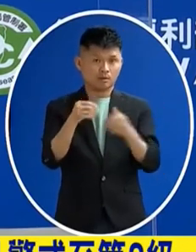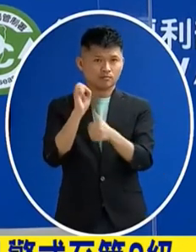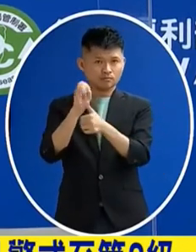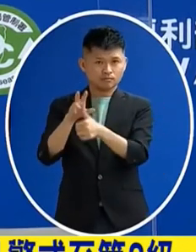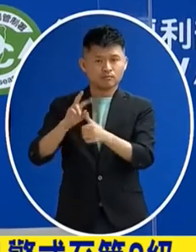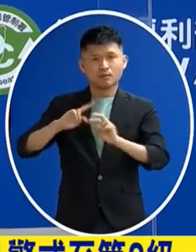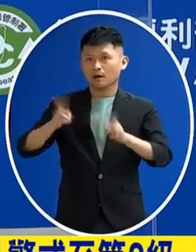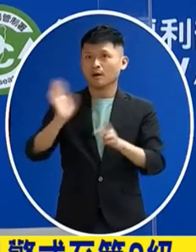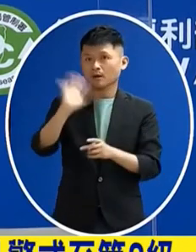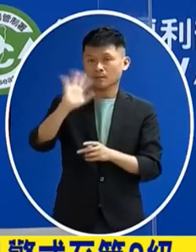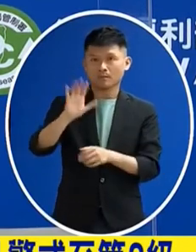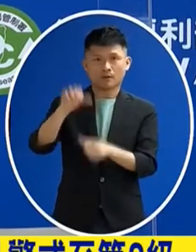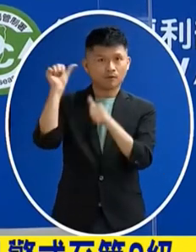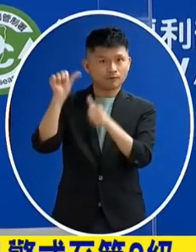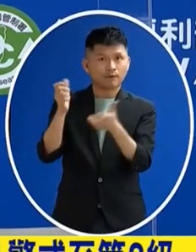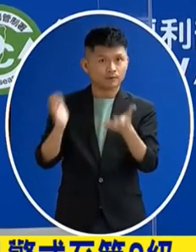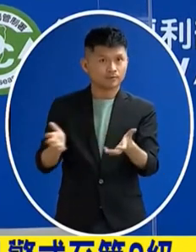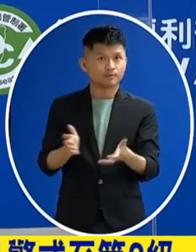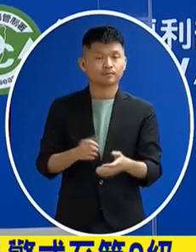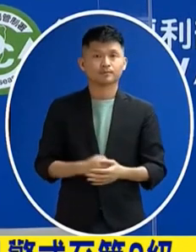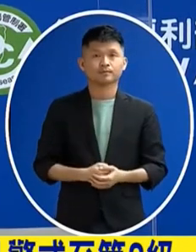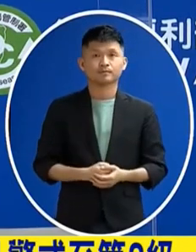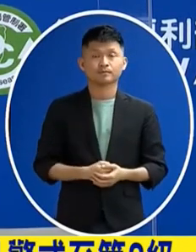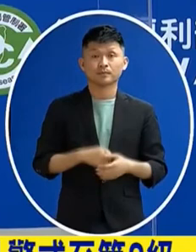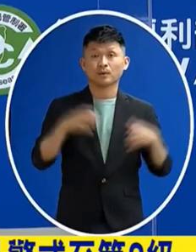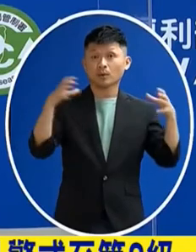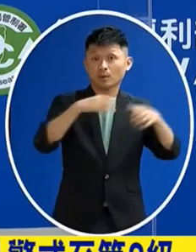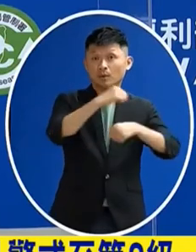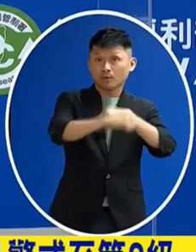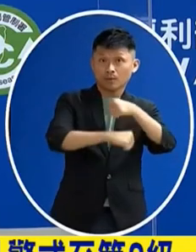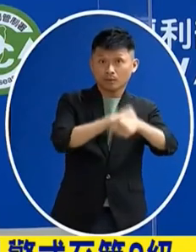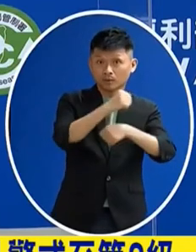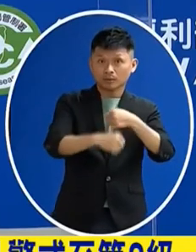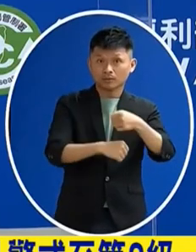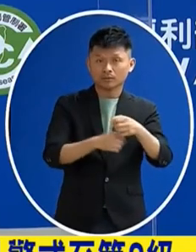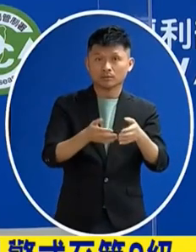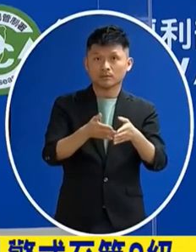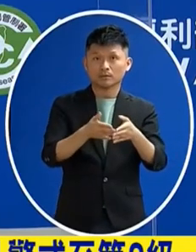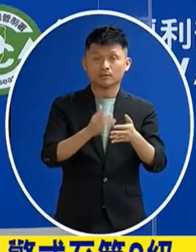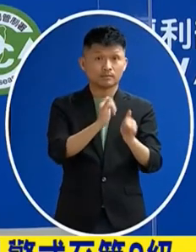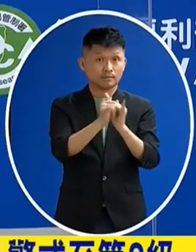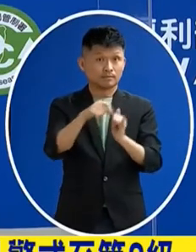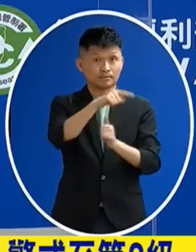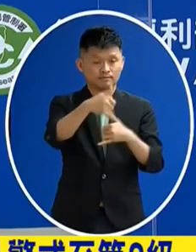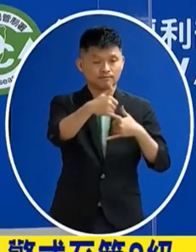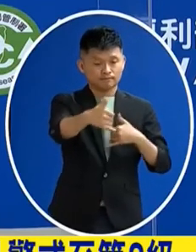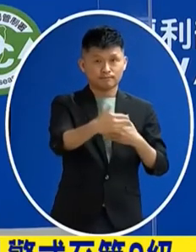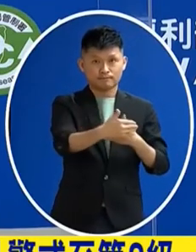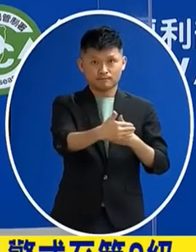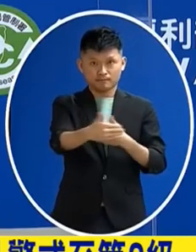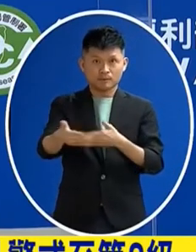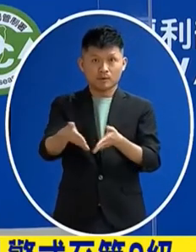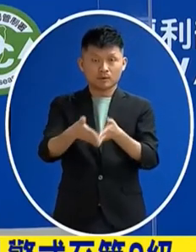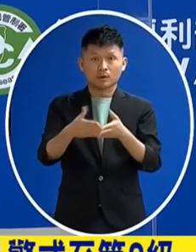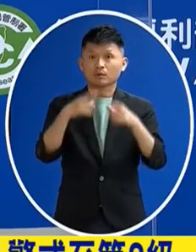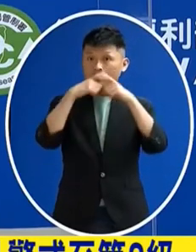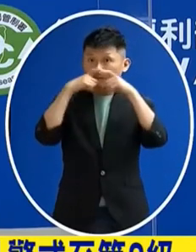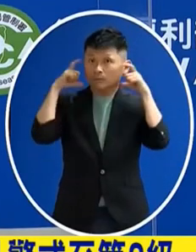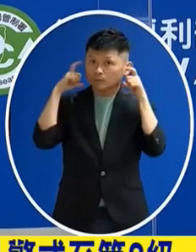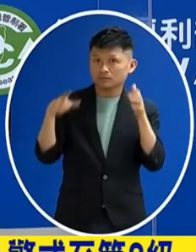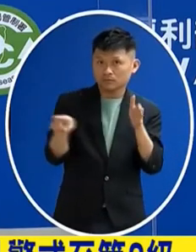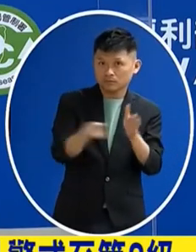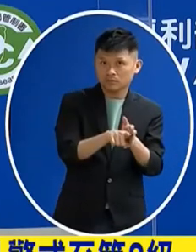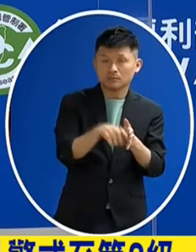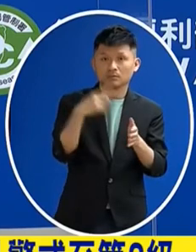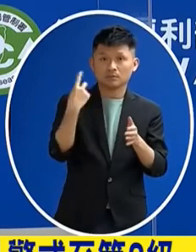格开罚。所有的集会活动需落实确保民众维持社交距离或全程佩戴口